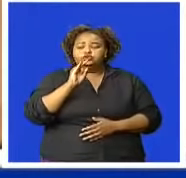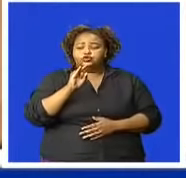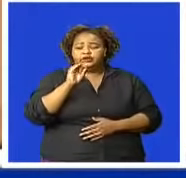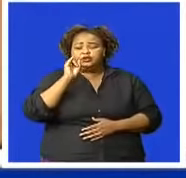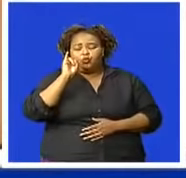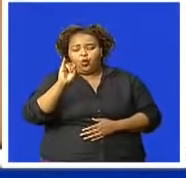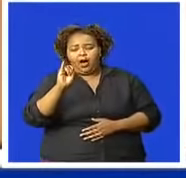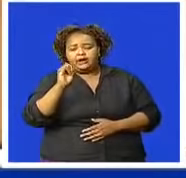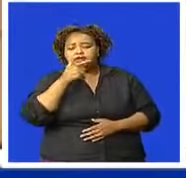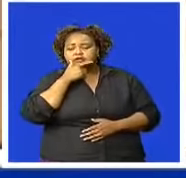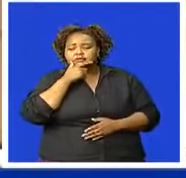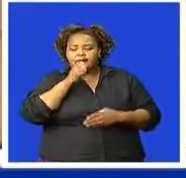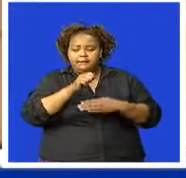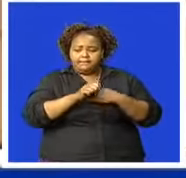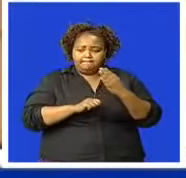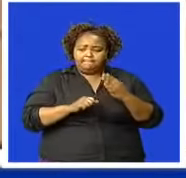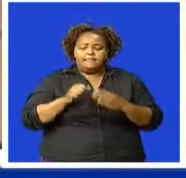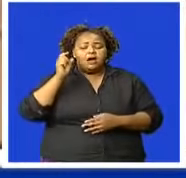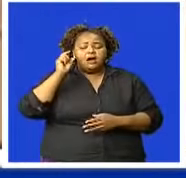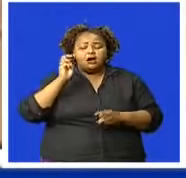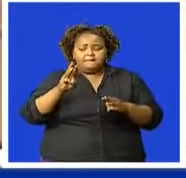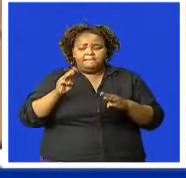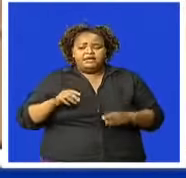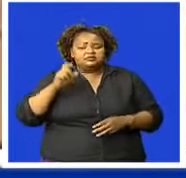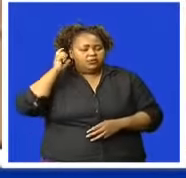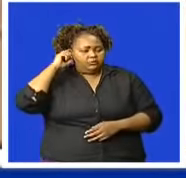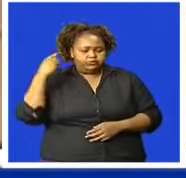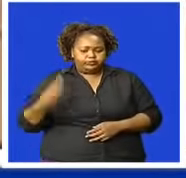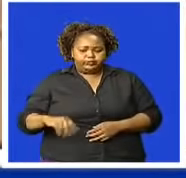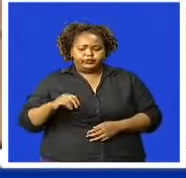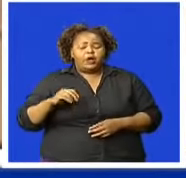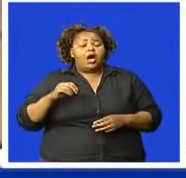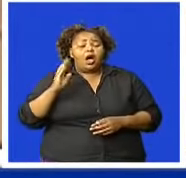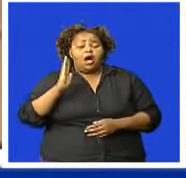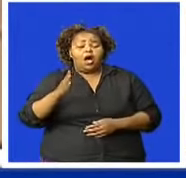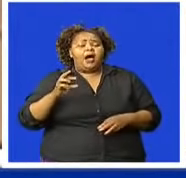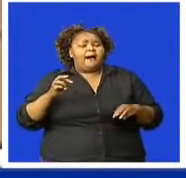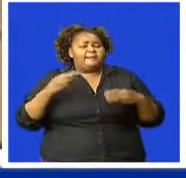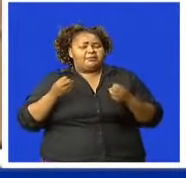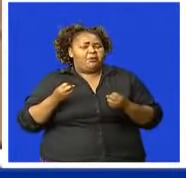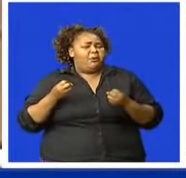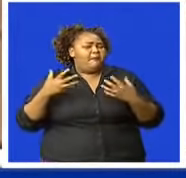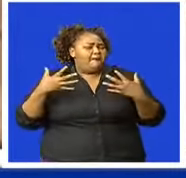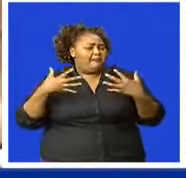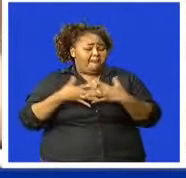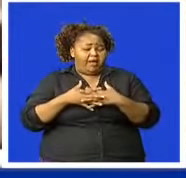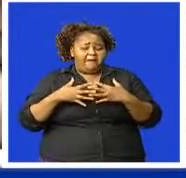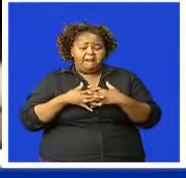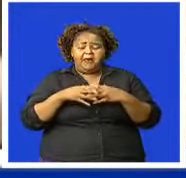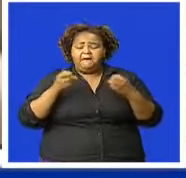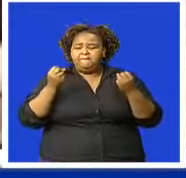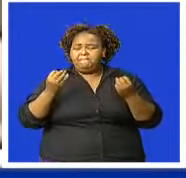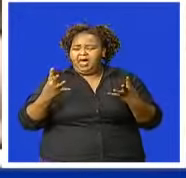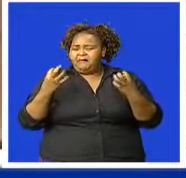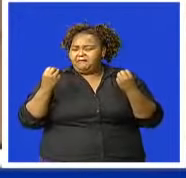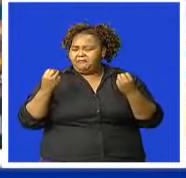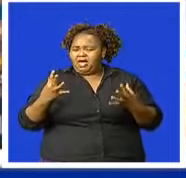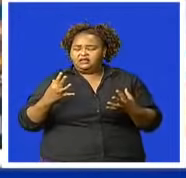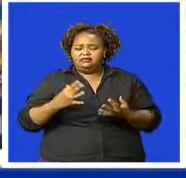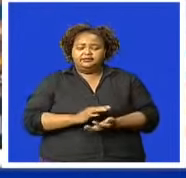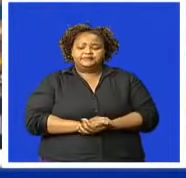lapho bantu labanyendi bahlanganela khona eTindzabeni kubika Thembelihle Magutshwa Thombe ngithemba Shabangwe